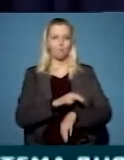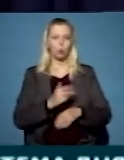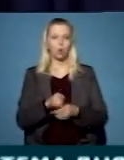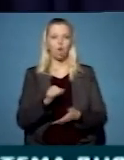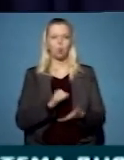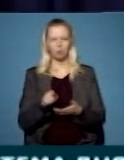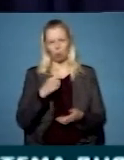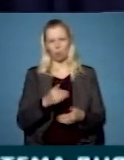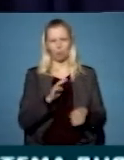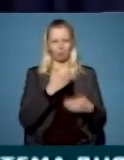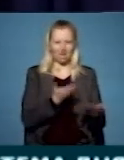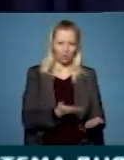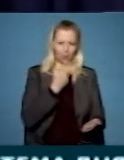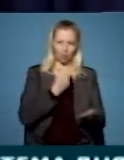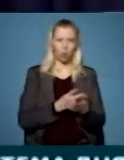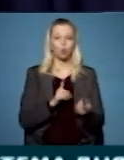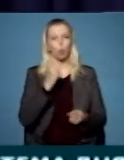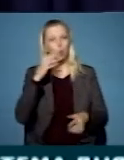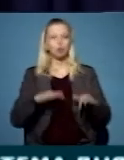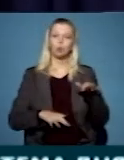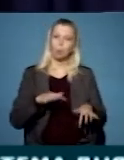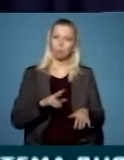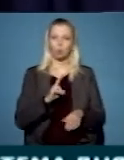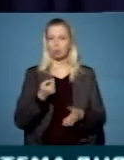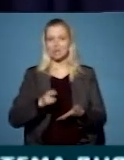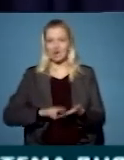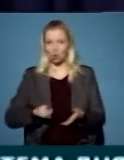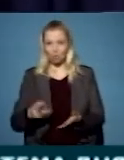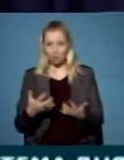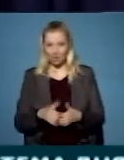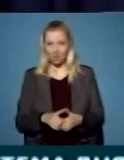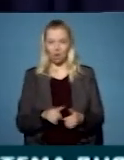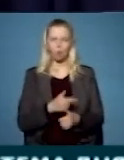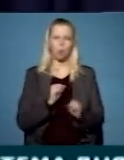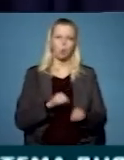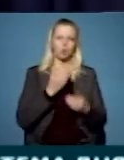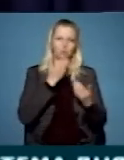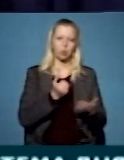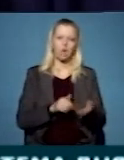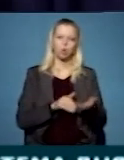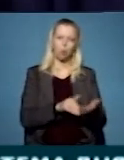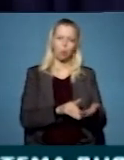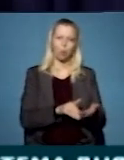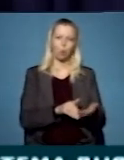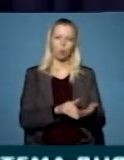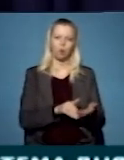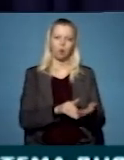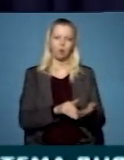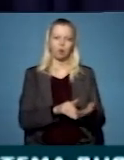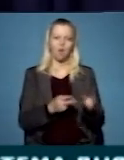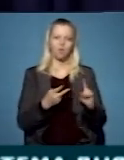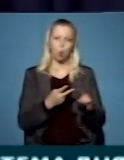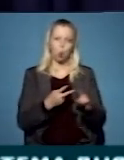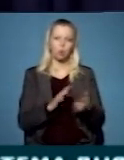вони можуть пред'явити, показати, якщо хтось сумнівається в тому, що сертифікований прилад, або може звернутися за допомогою, безоплатну вторинну